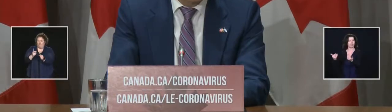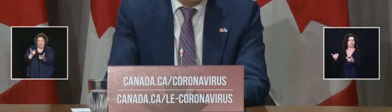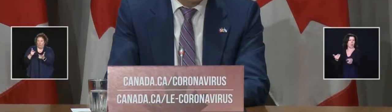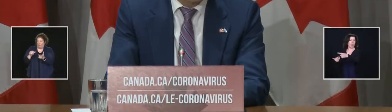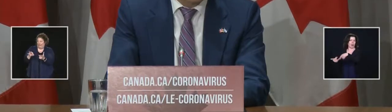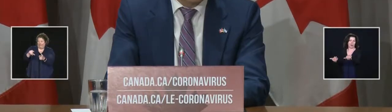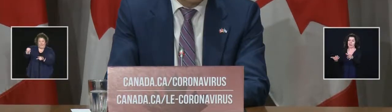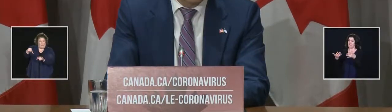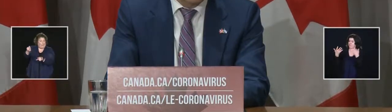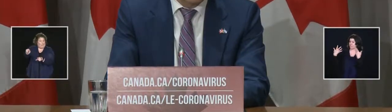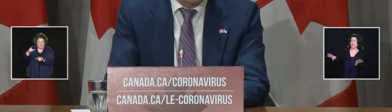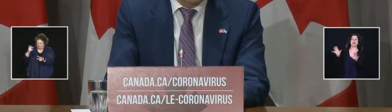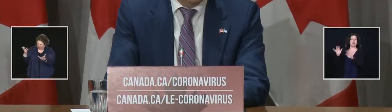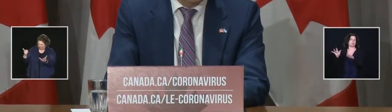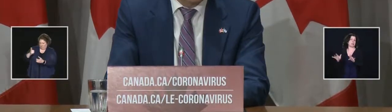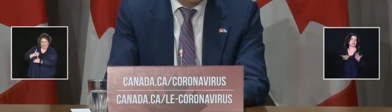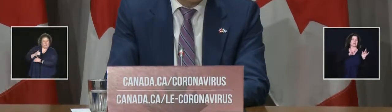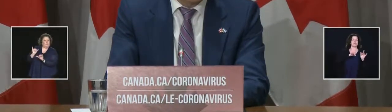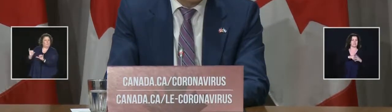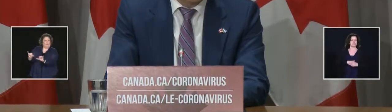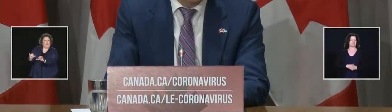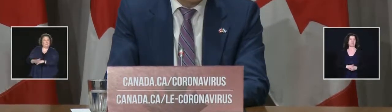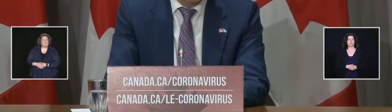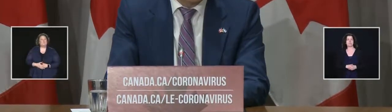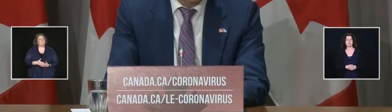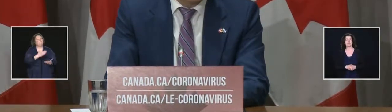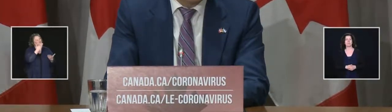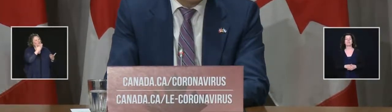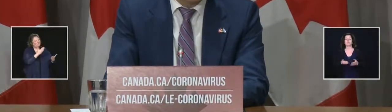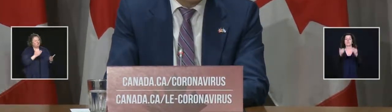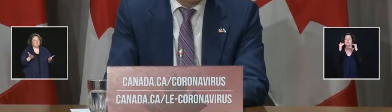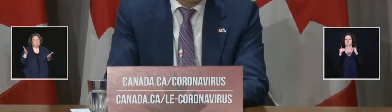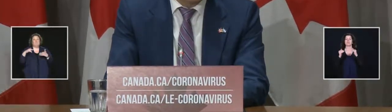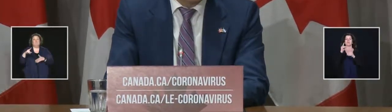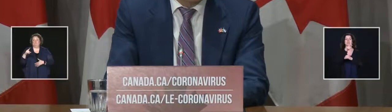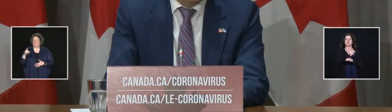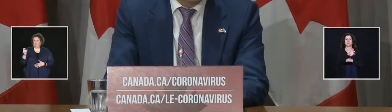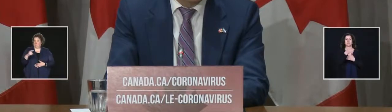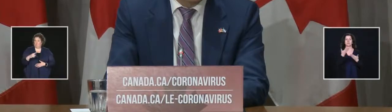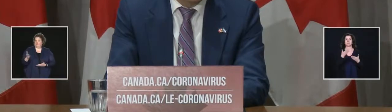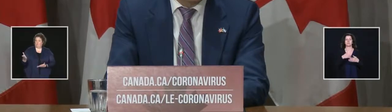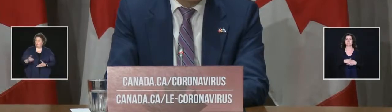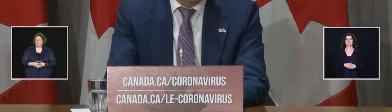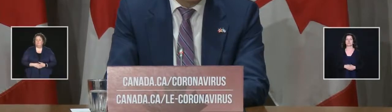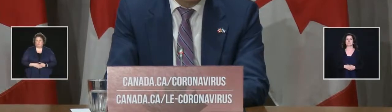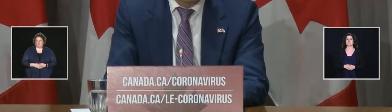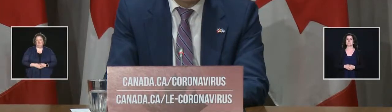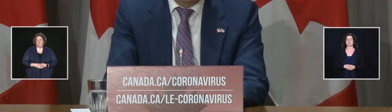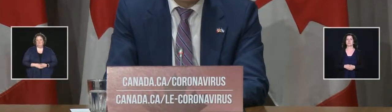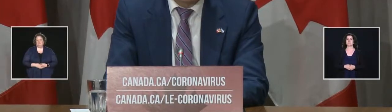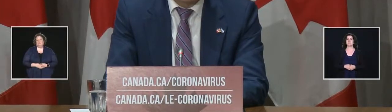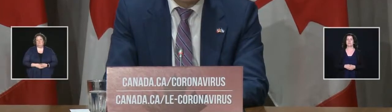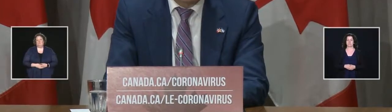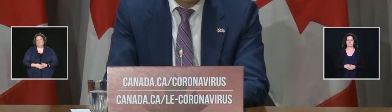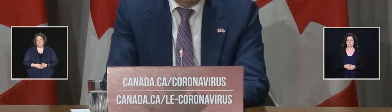Merci, M. le ministre. Opératrice, prochaine question, s'il vous plaît. Thank you. Merci. Our next question, notre prochaine